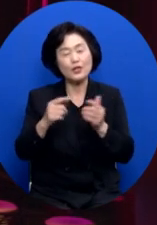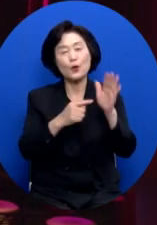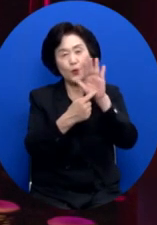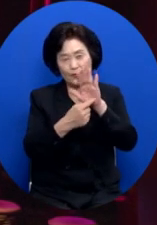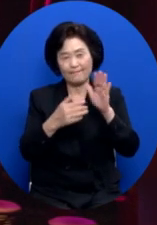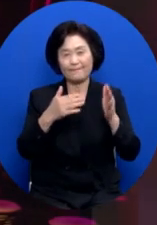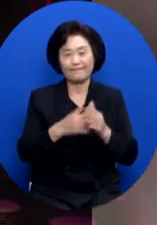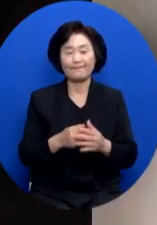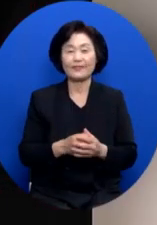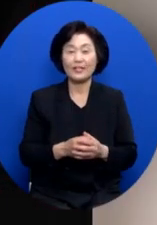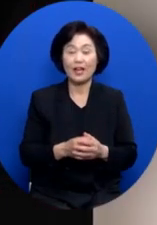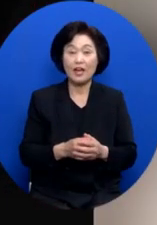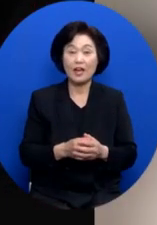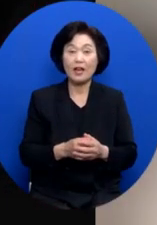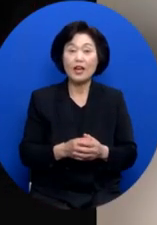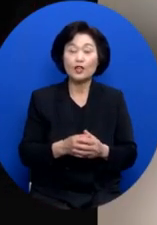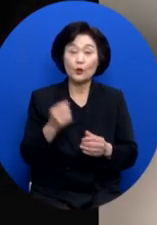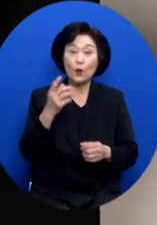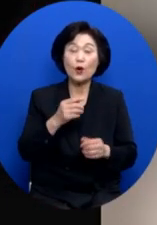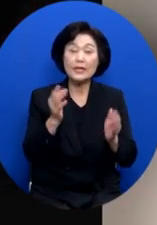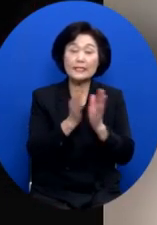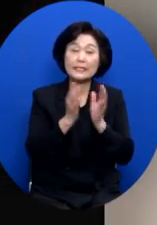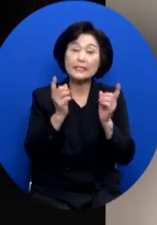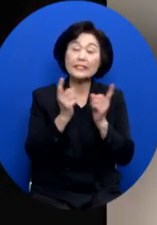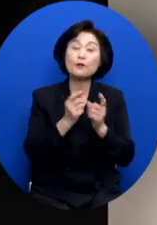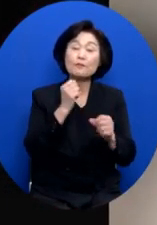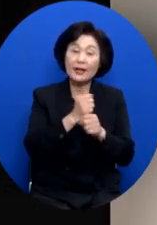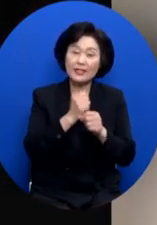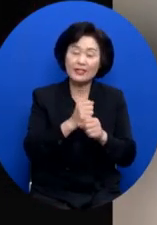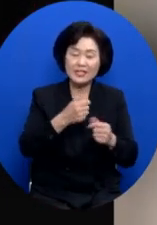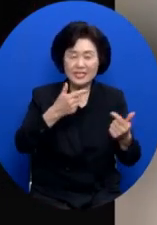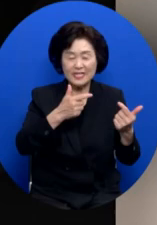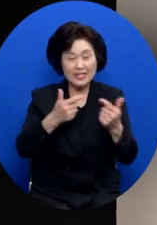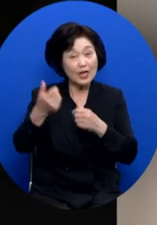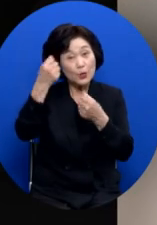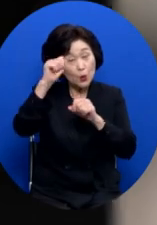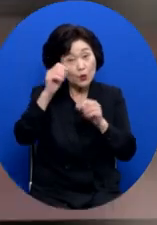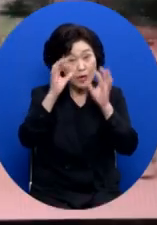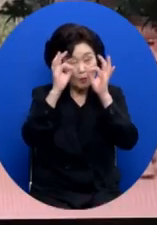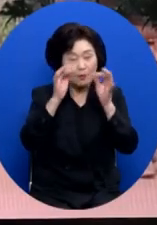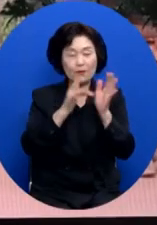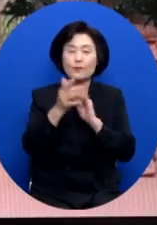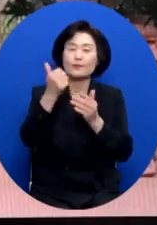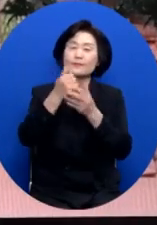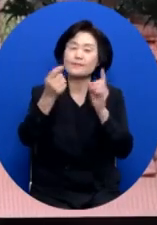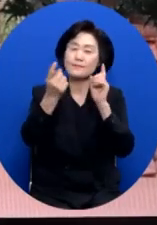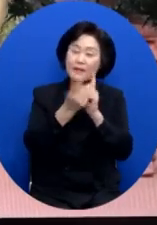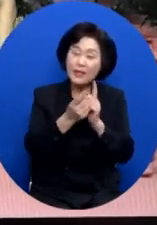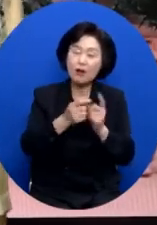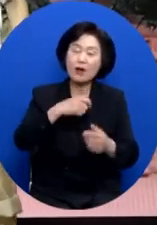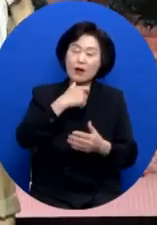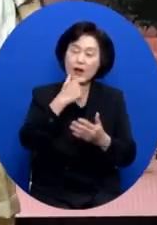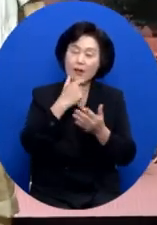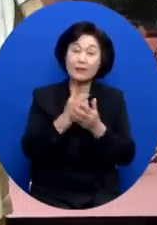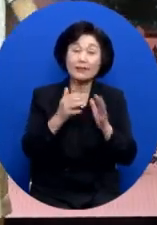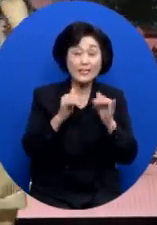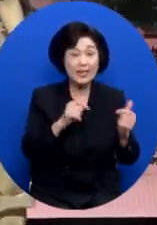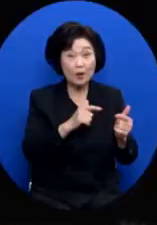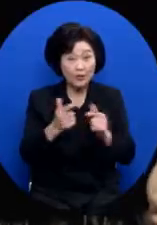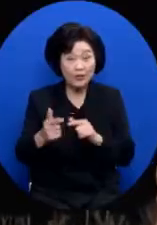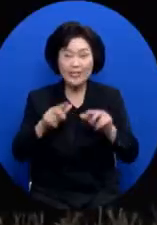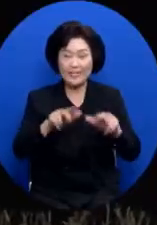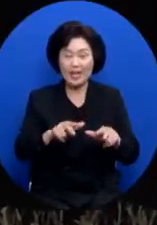왔습니다. 문화사역팀이 제작했던 공연 등을 보며 예수님을 만나고 감동했던 이들이 이제는 기쁨의